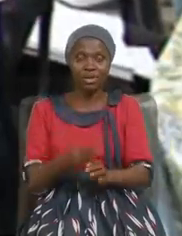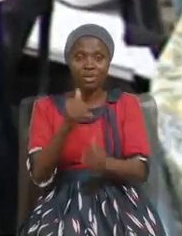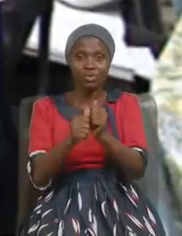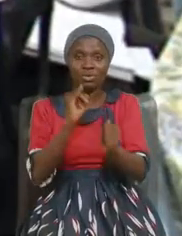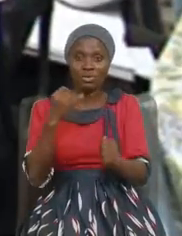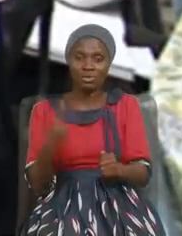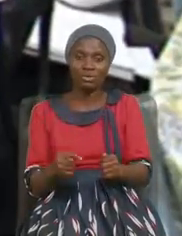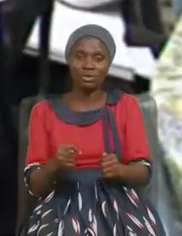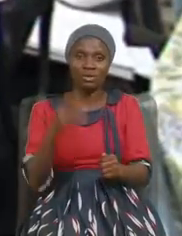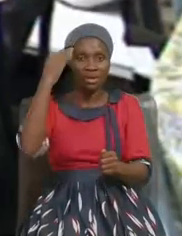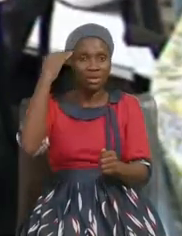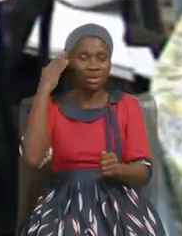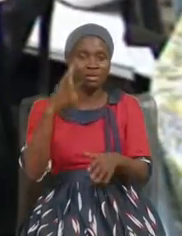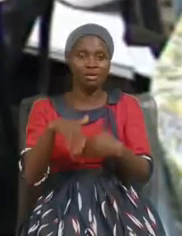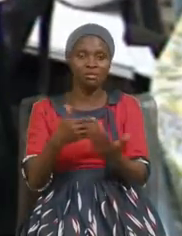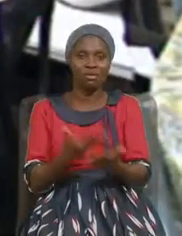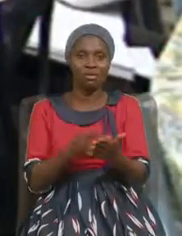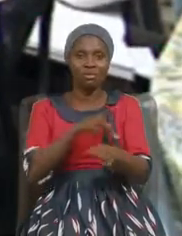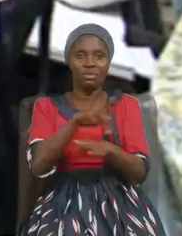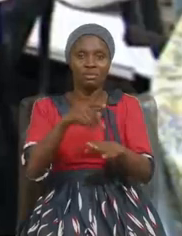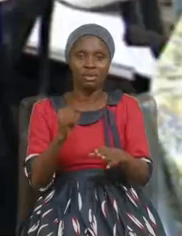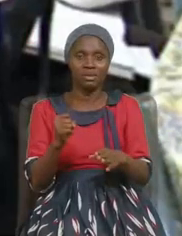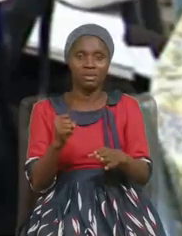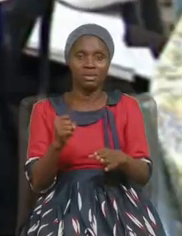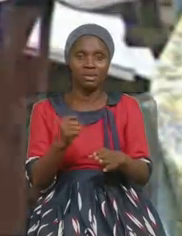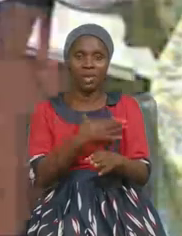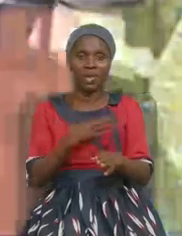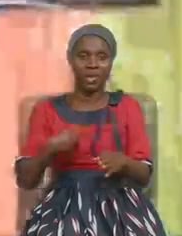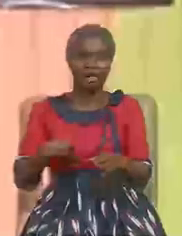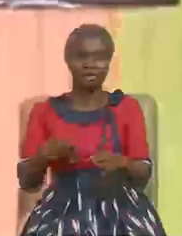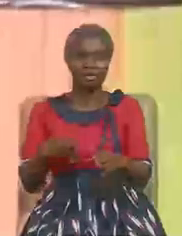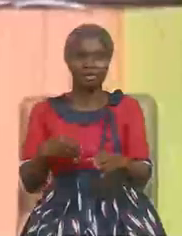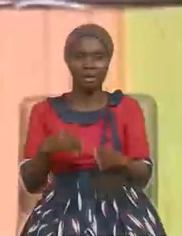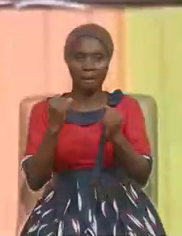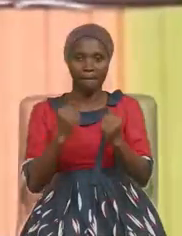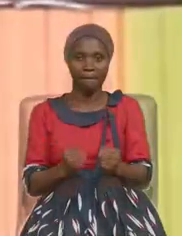toute domination et de toute autorité.